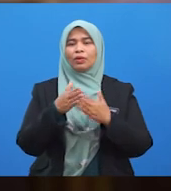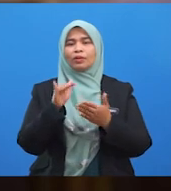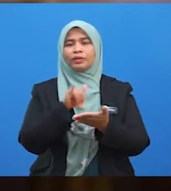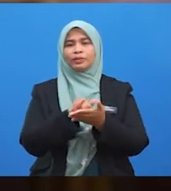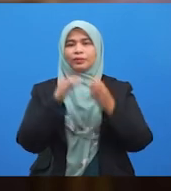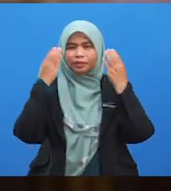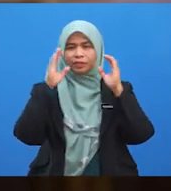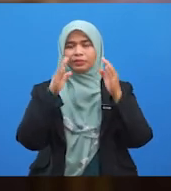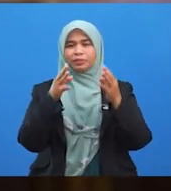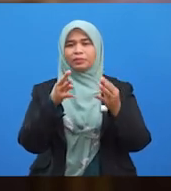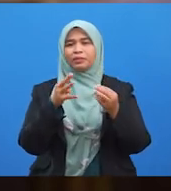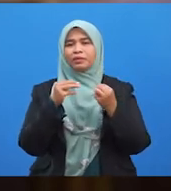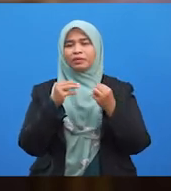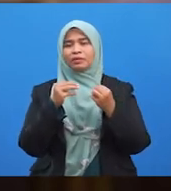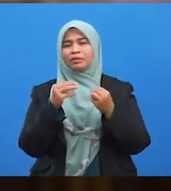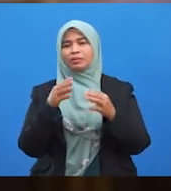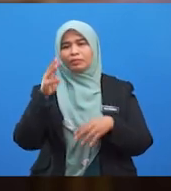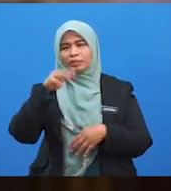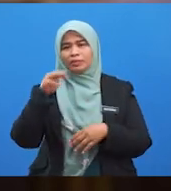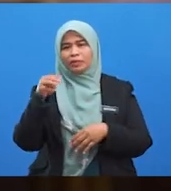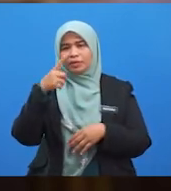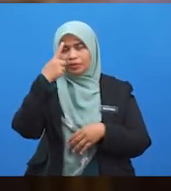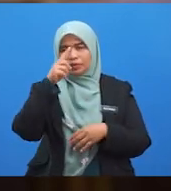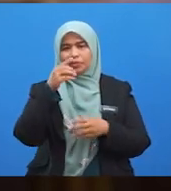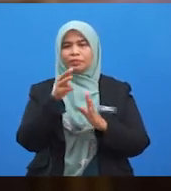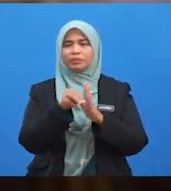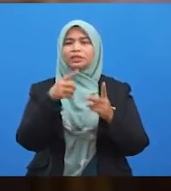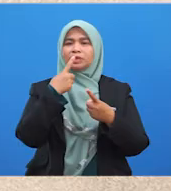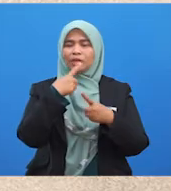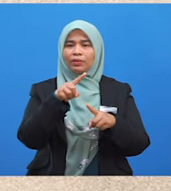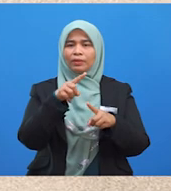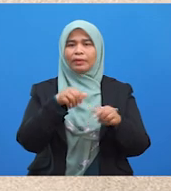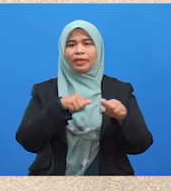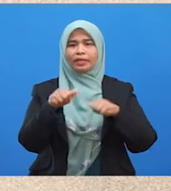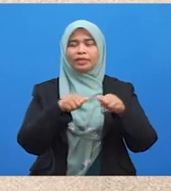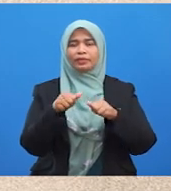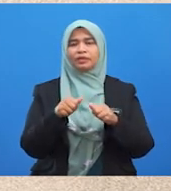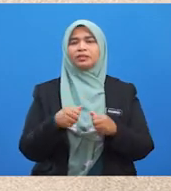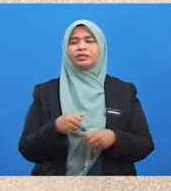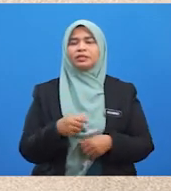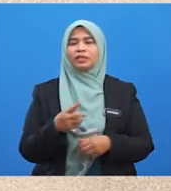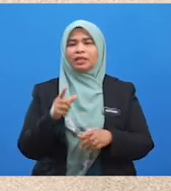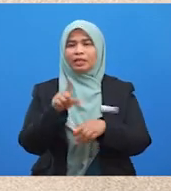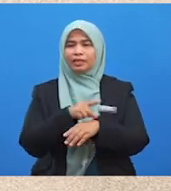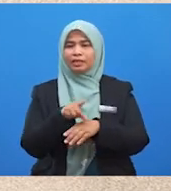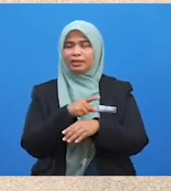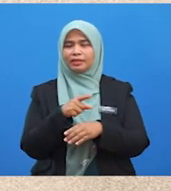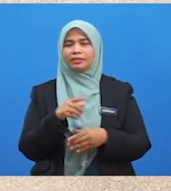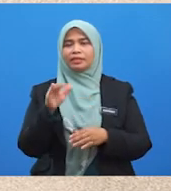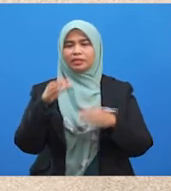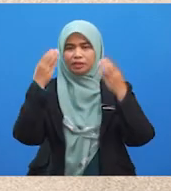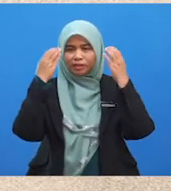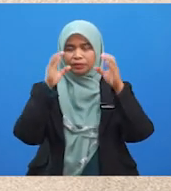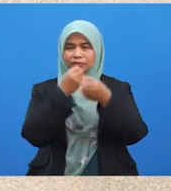Oleh itu, cikgu ingin mengajak murid-murid untuk menjawab aktiviti pengukuhan yang telah